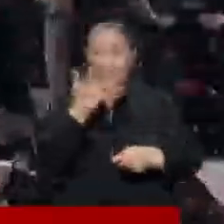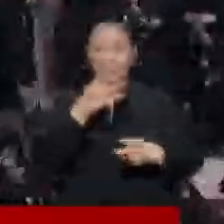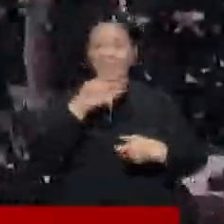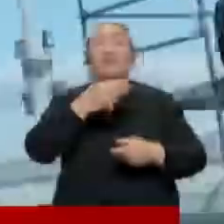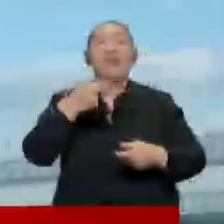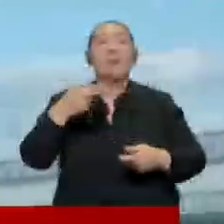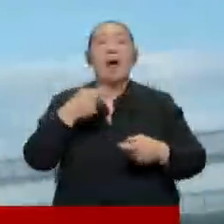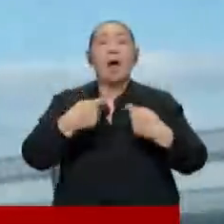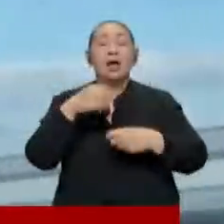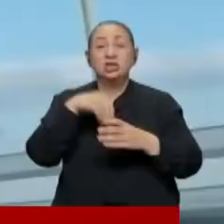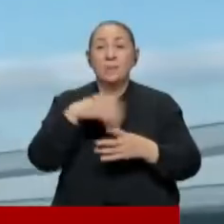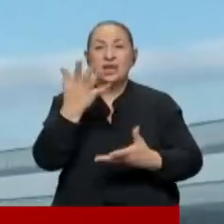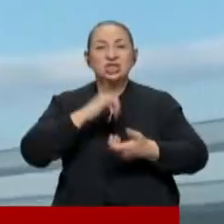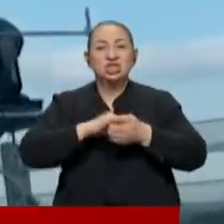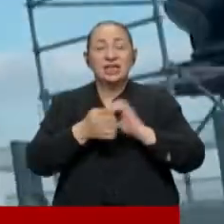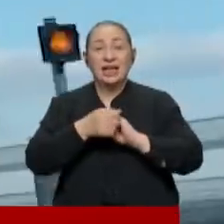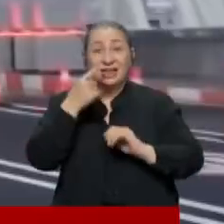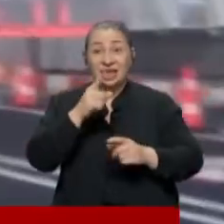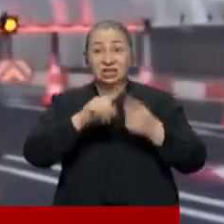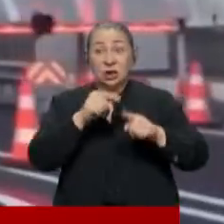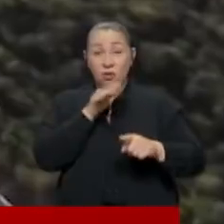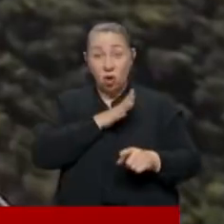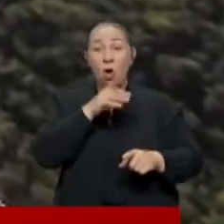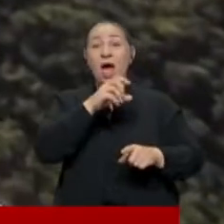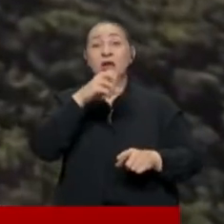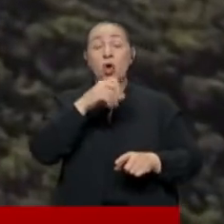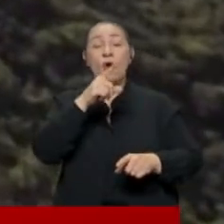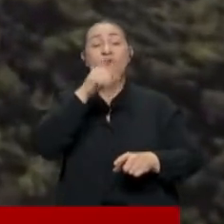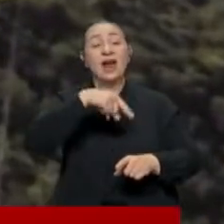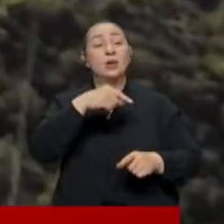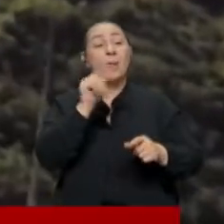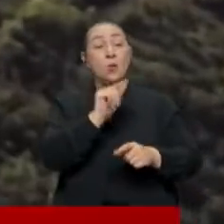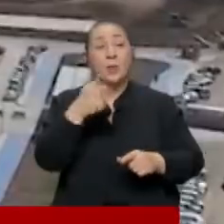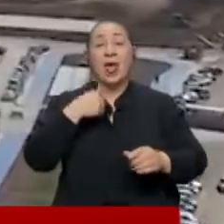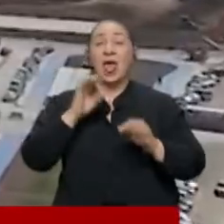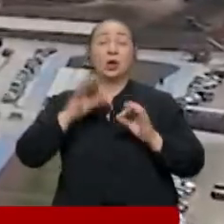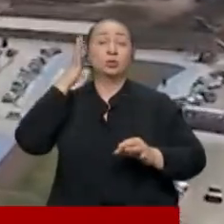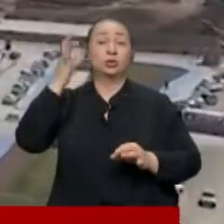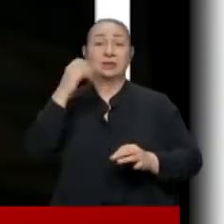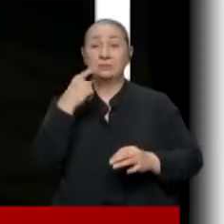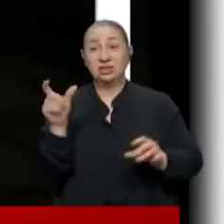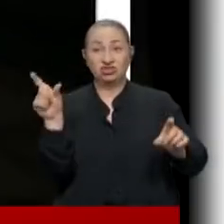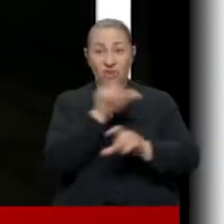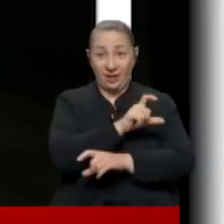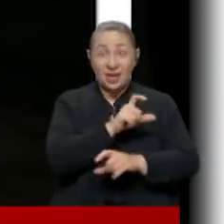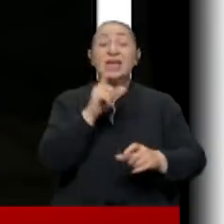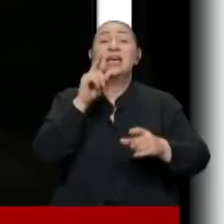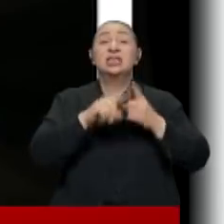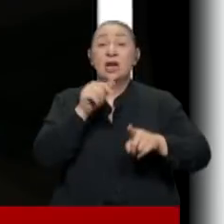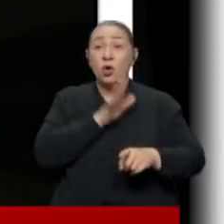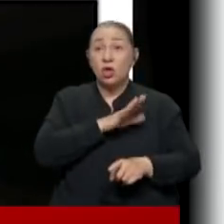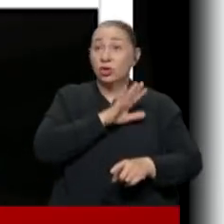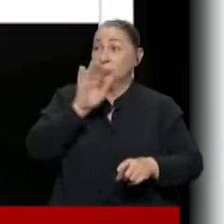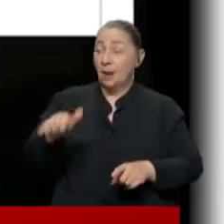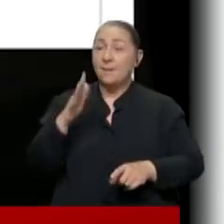beş Firma için beşli çete diyen Kılıçdaroğlu'na Erdoğan o vergi memuru Ben ekonomistim diyerek yanıt verdi Kılıçdaroğlu